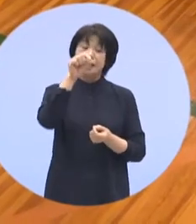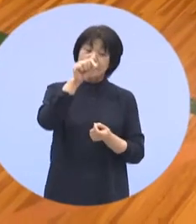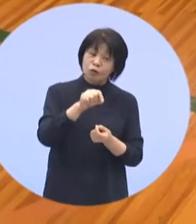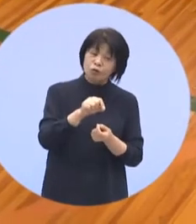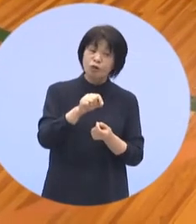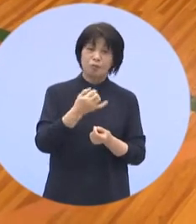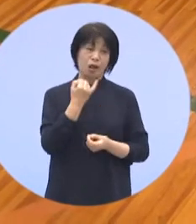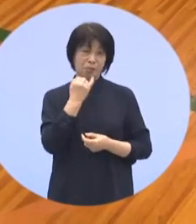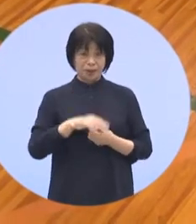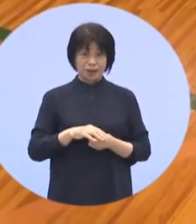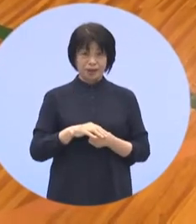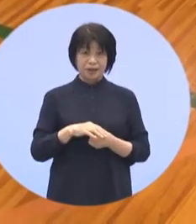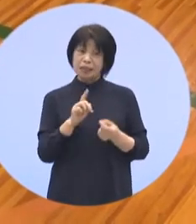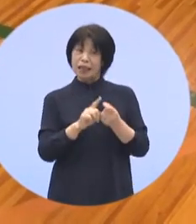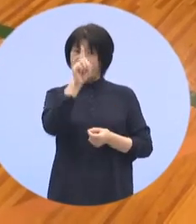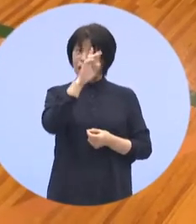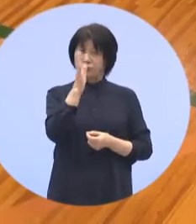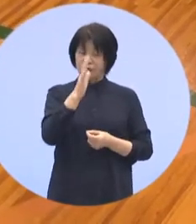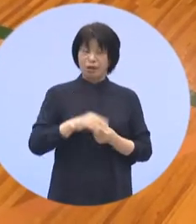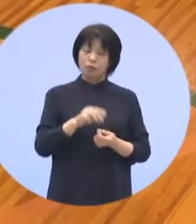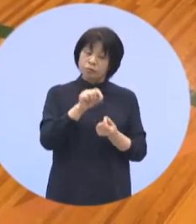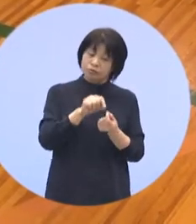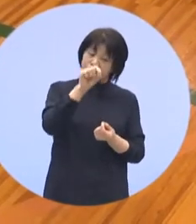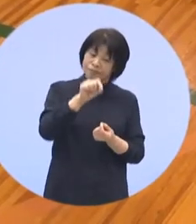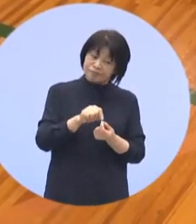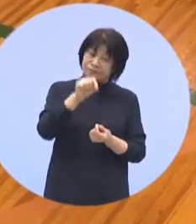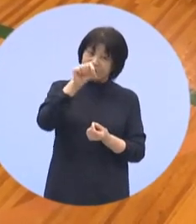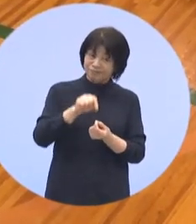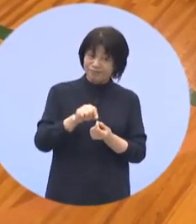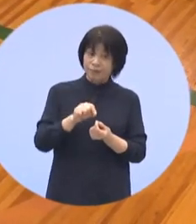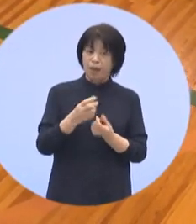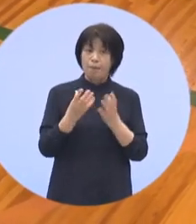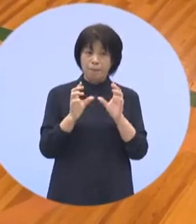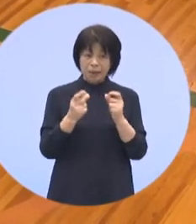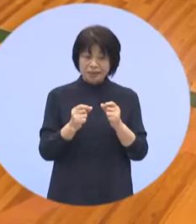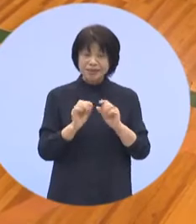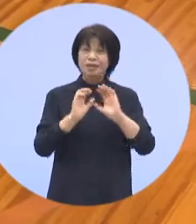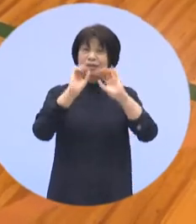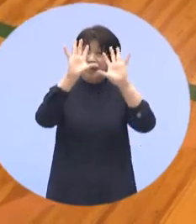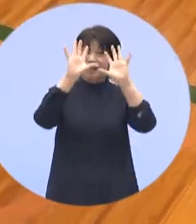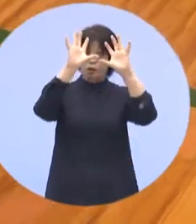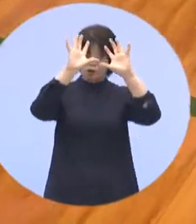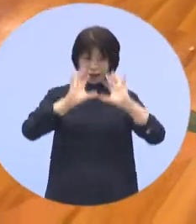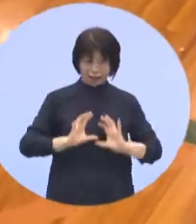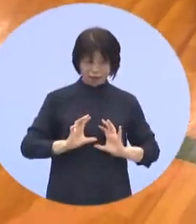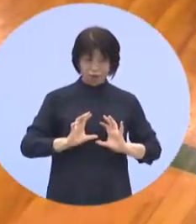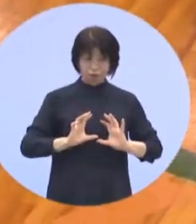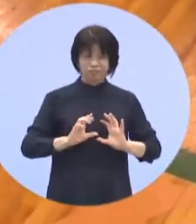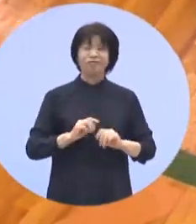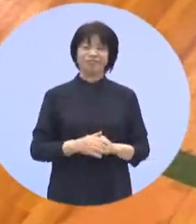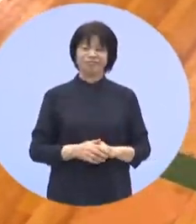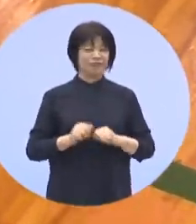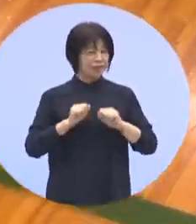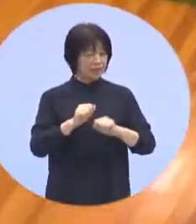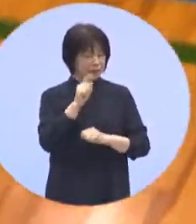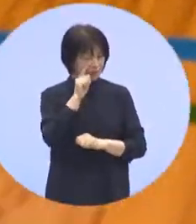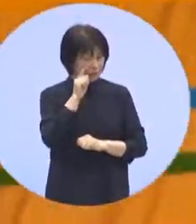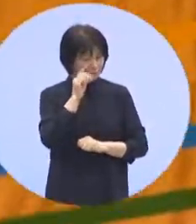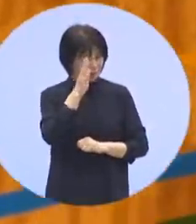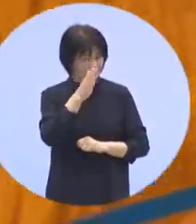かり出したところから真下に帰ってくるようにやってみてください。